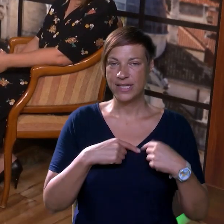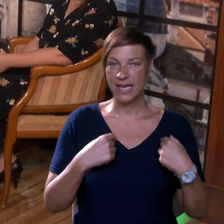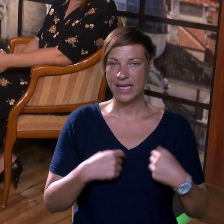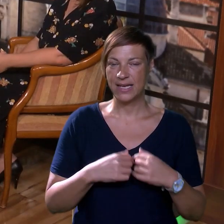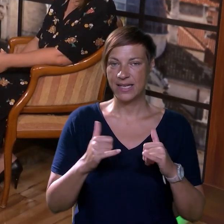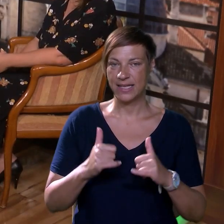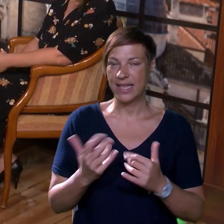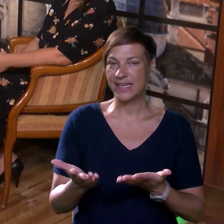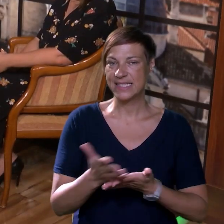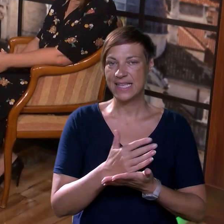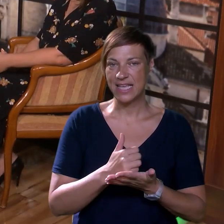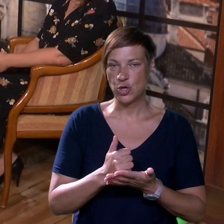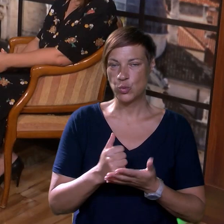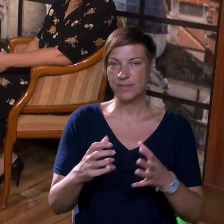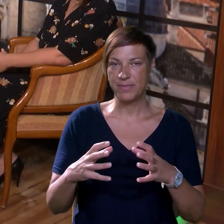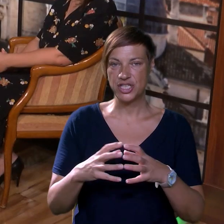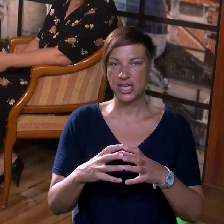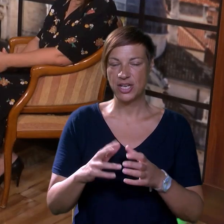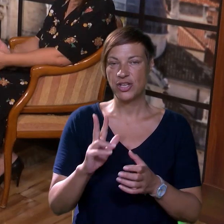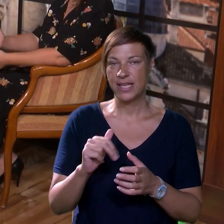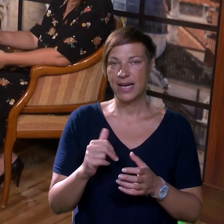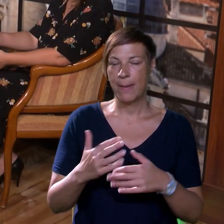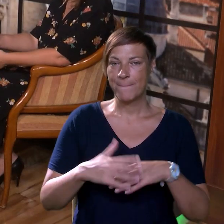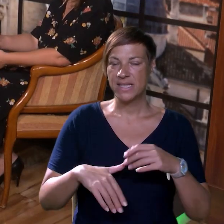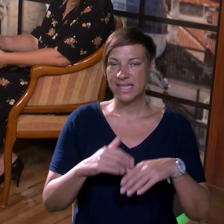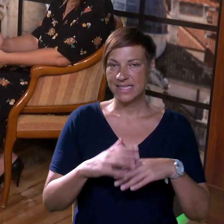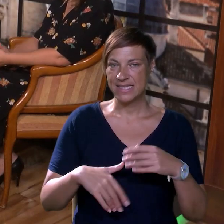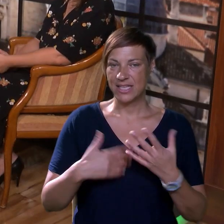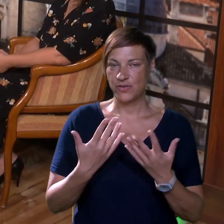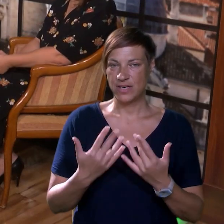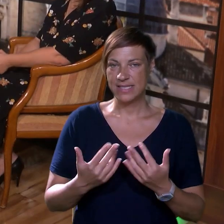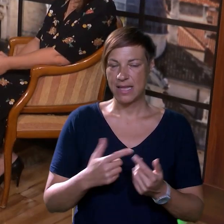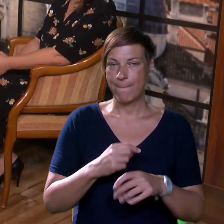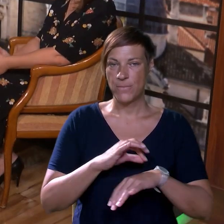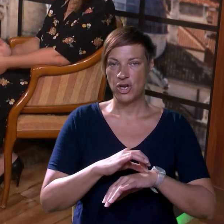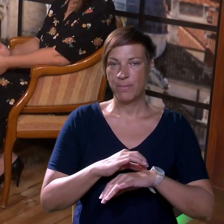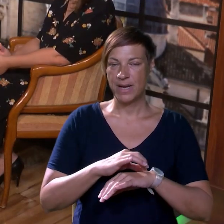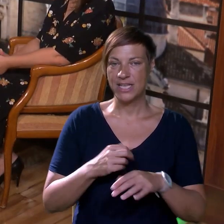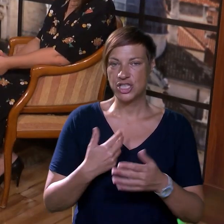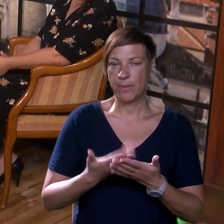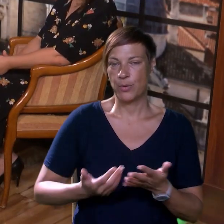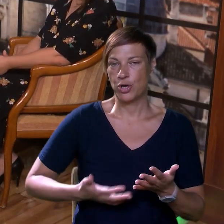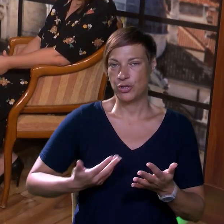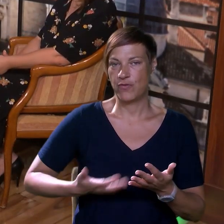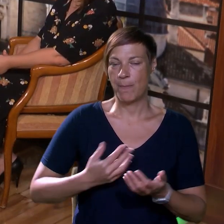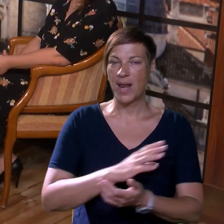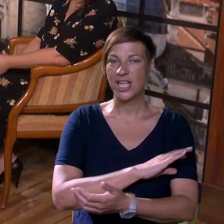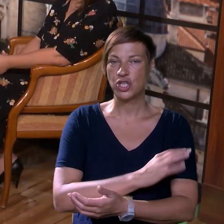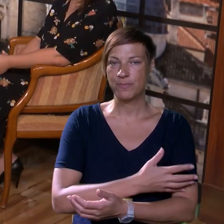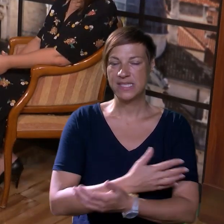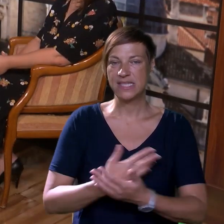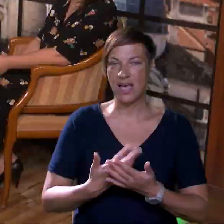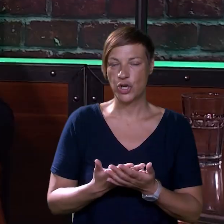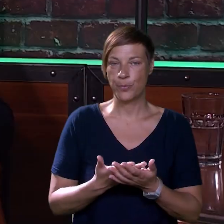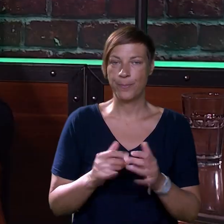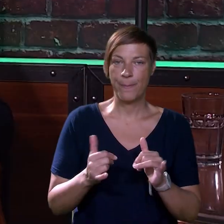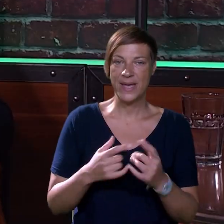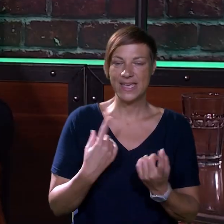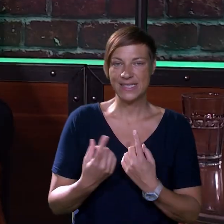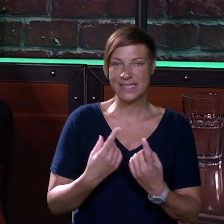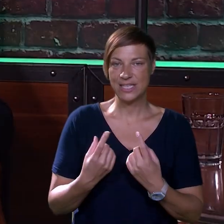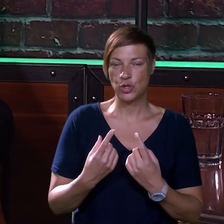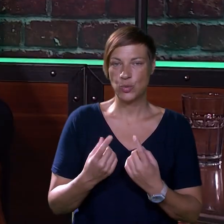kardiologije danas je jedan uspješan odjel. Imate i zadovoljni ste brojem liječnika, pogotovo mladom snagom. Pa je,